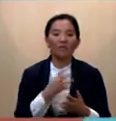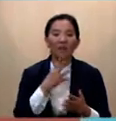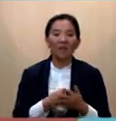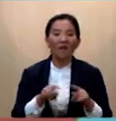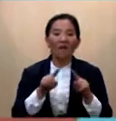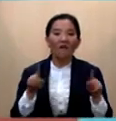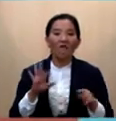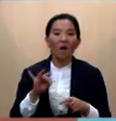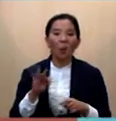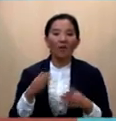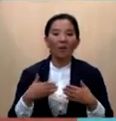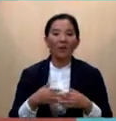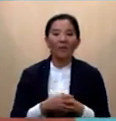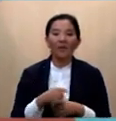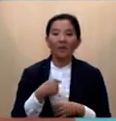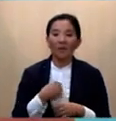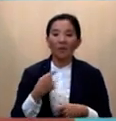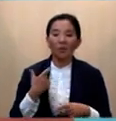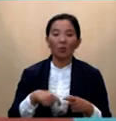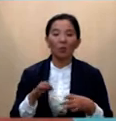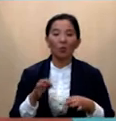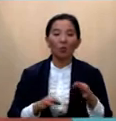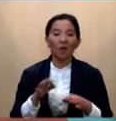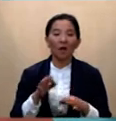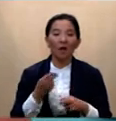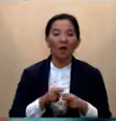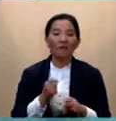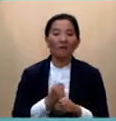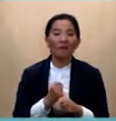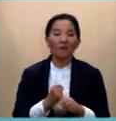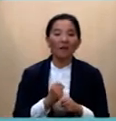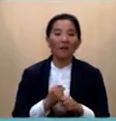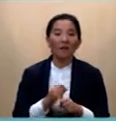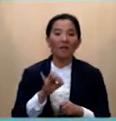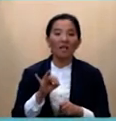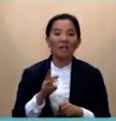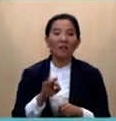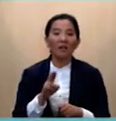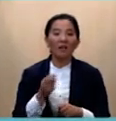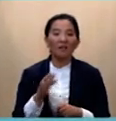ворота? Я судья. Вот делается атака на ворота, имитация.